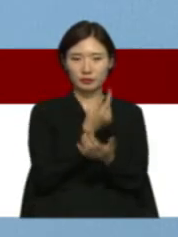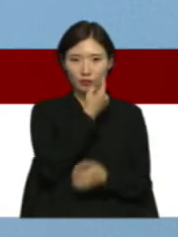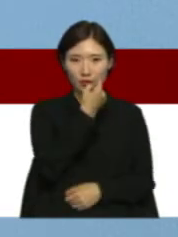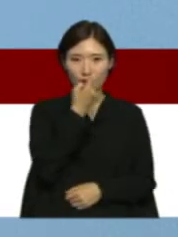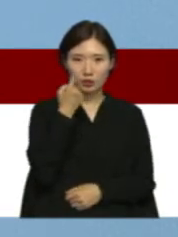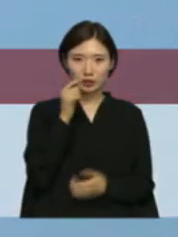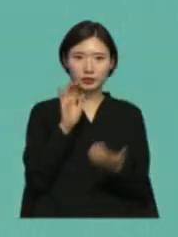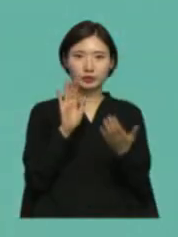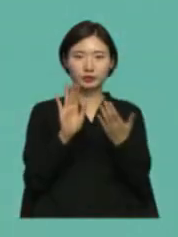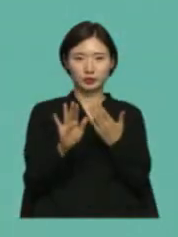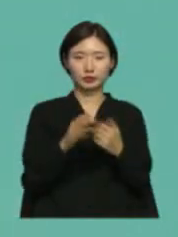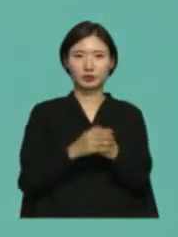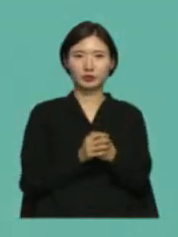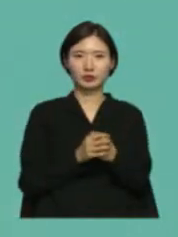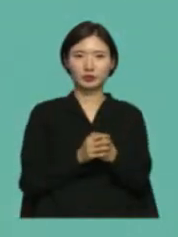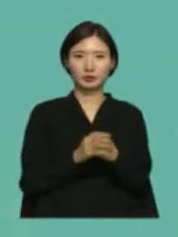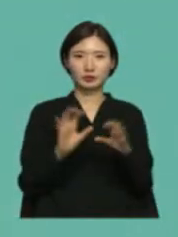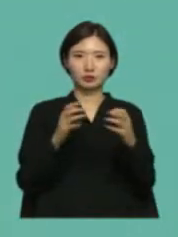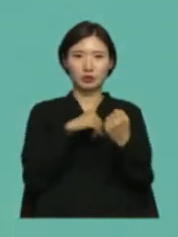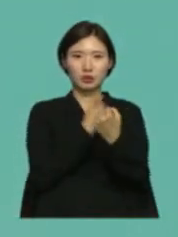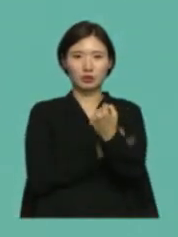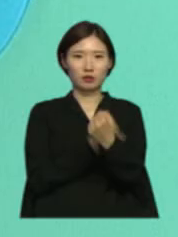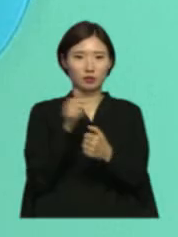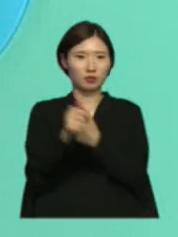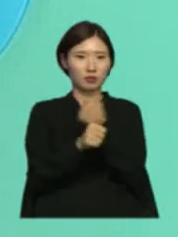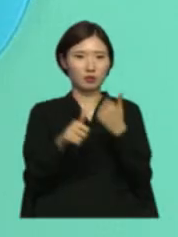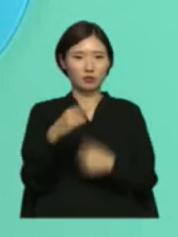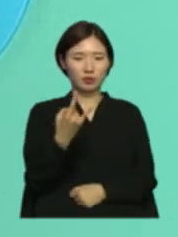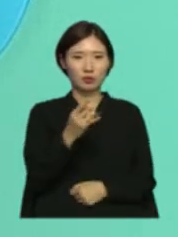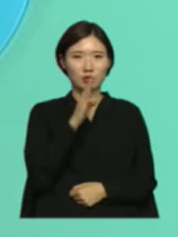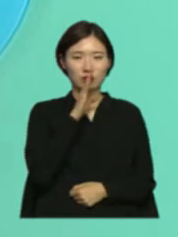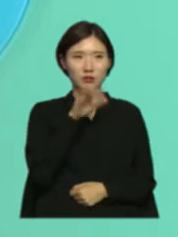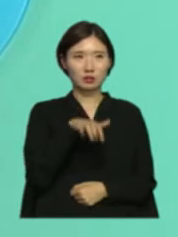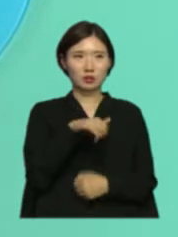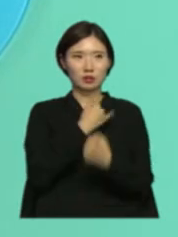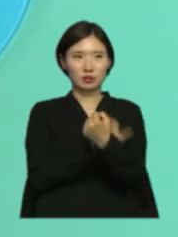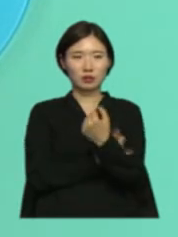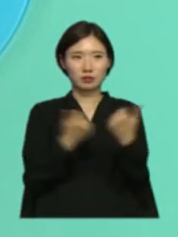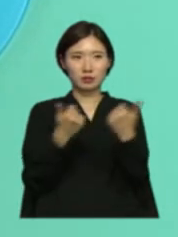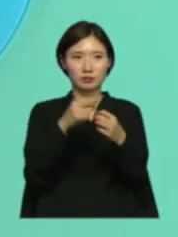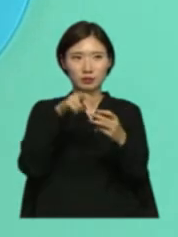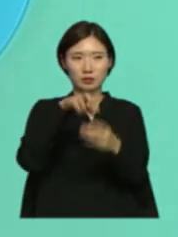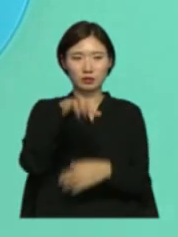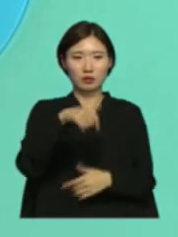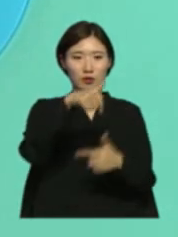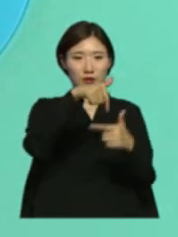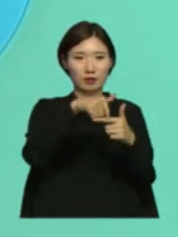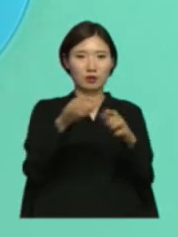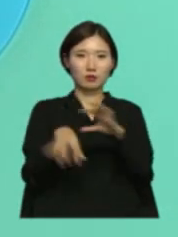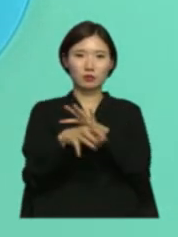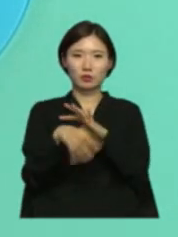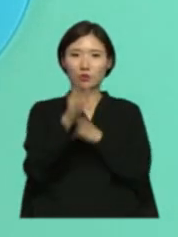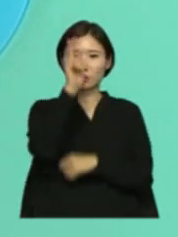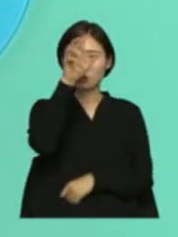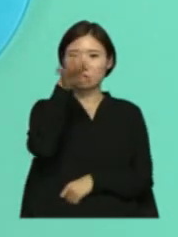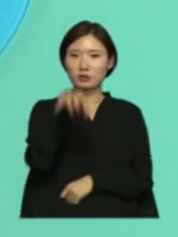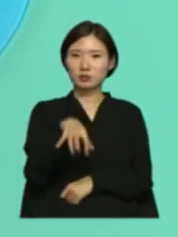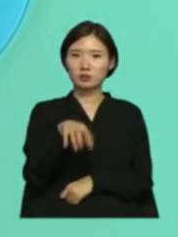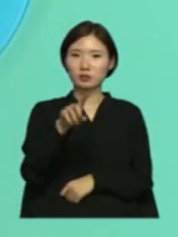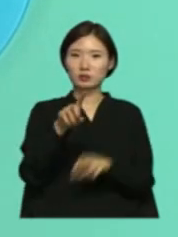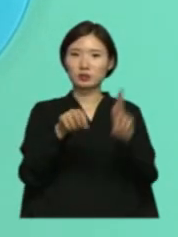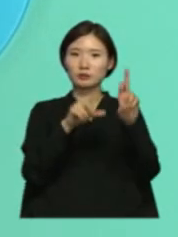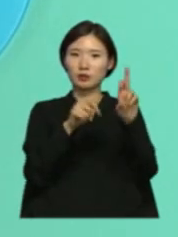확인해서 국가 인권 위원회 현장 인권 상담센터 는 강남과 종로 경찰서 에서 오는